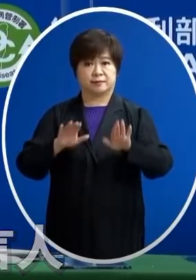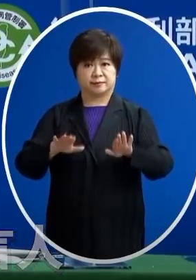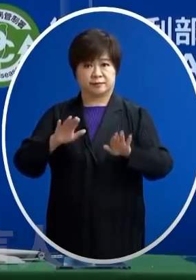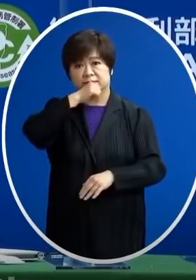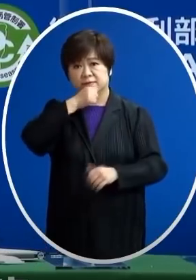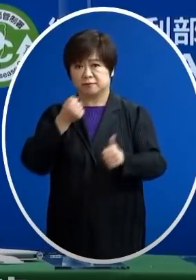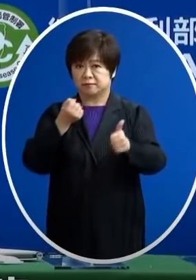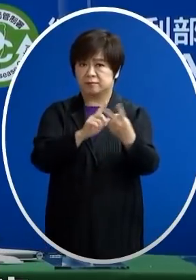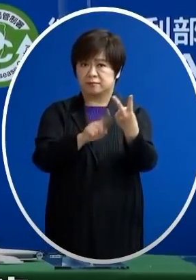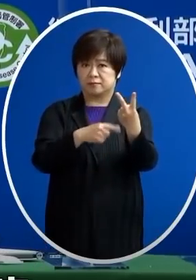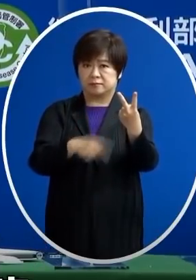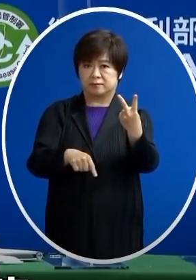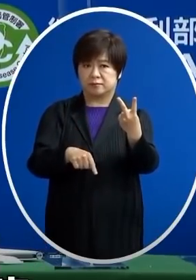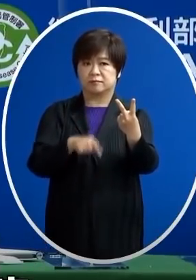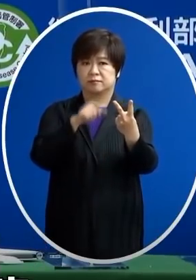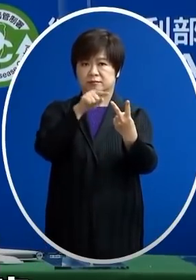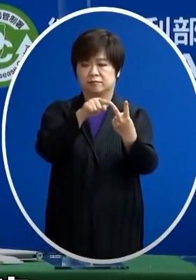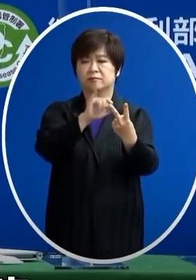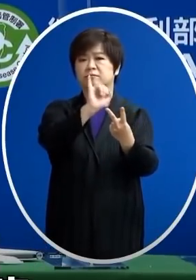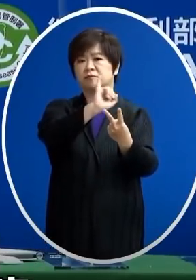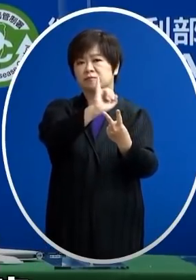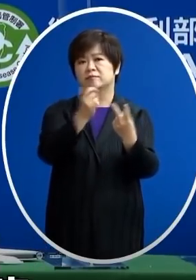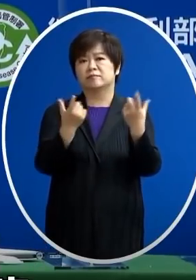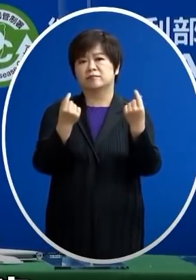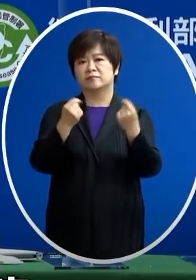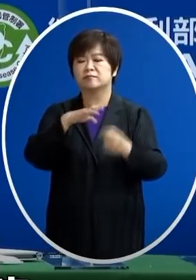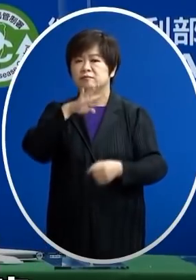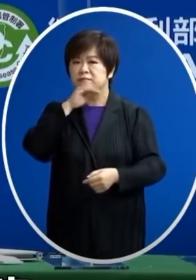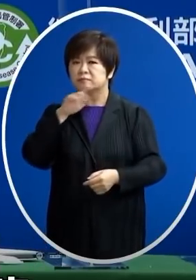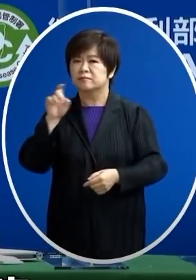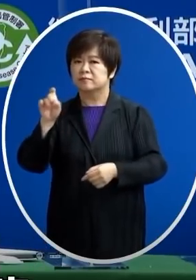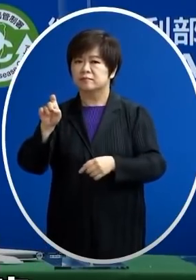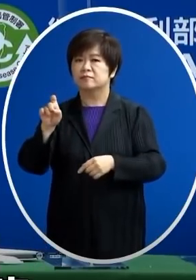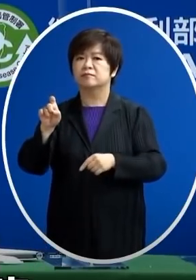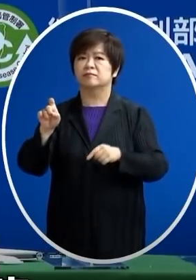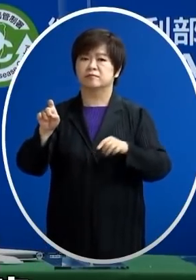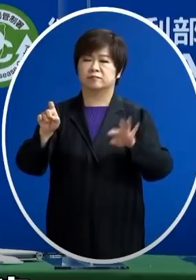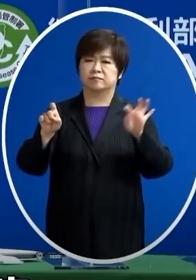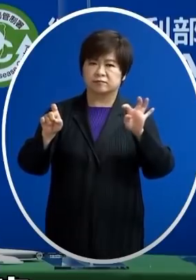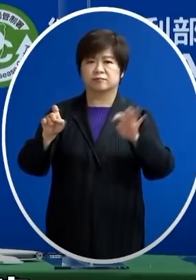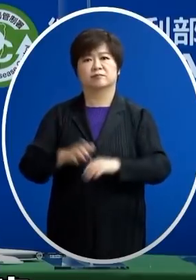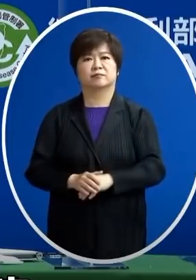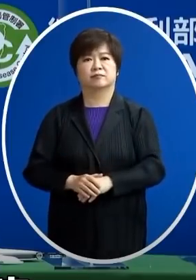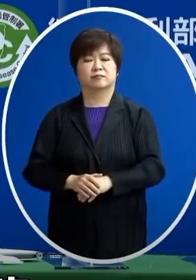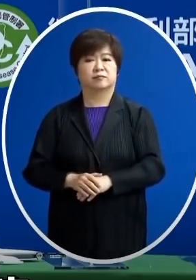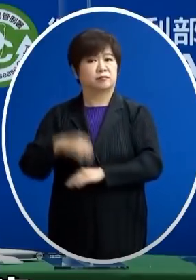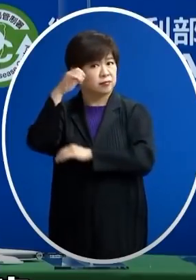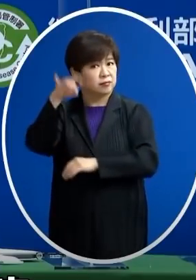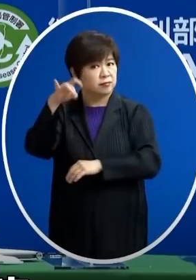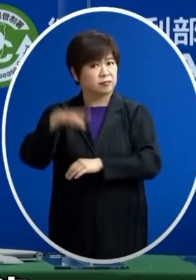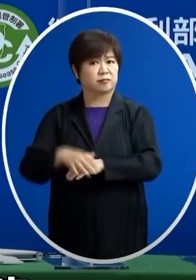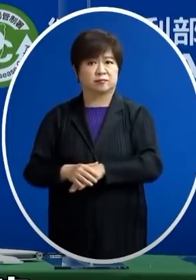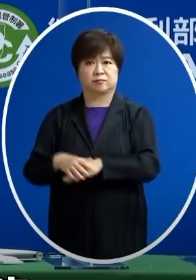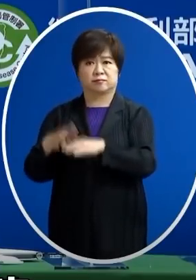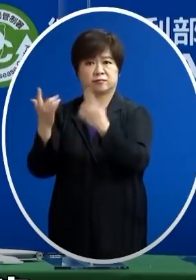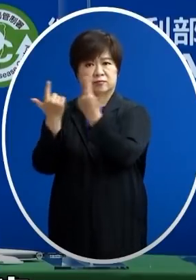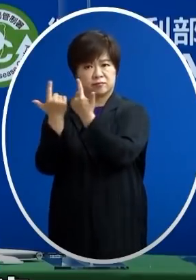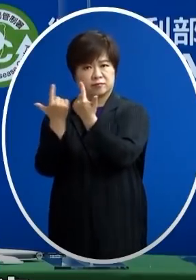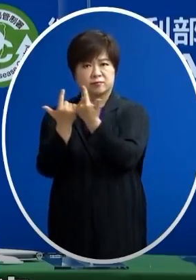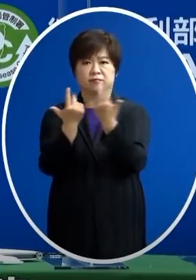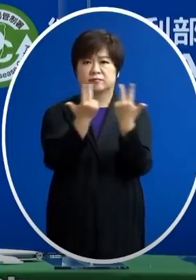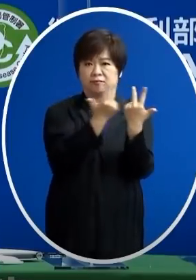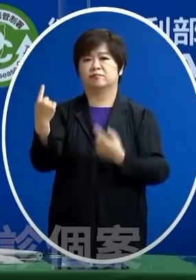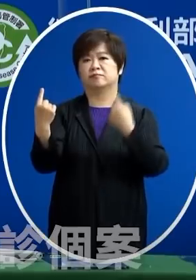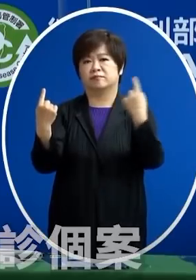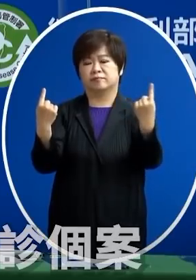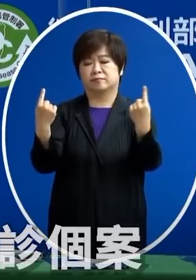土病例是两位女性，那年龄介于10多岁到40多岁之间，居住县市是台北市跟新北市各